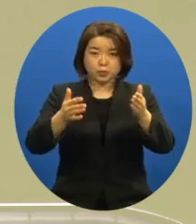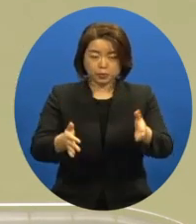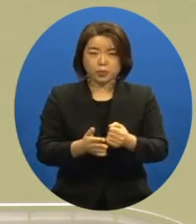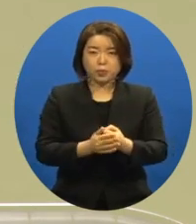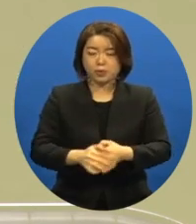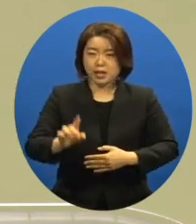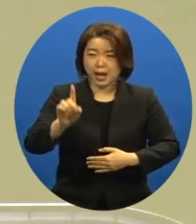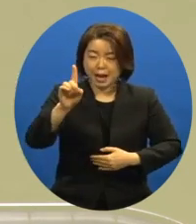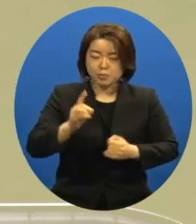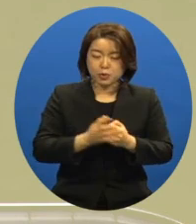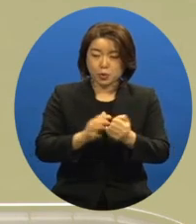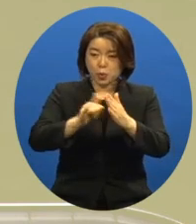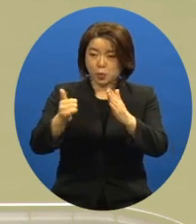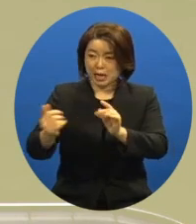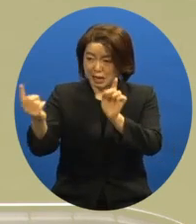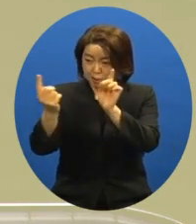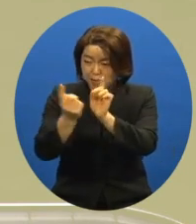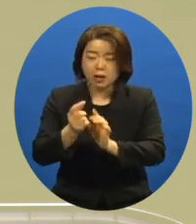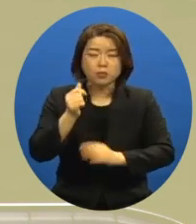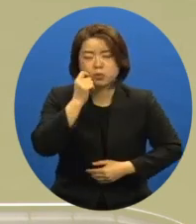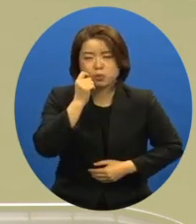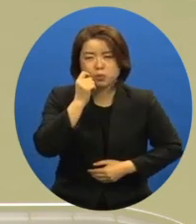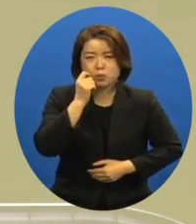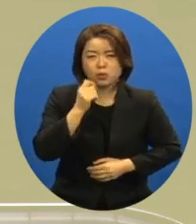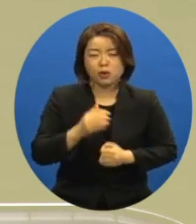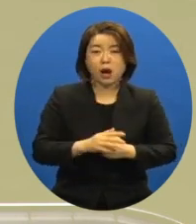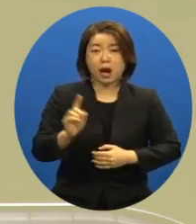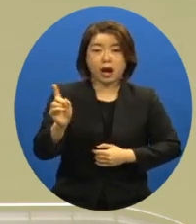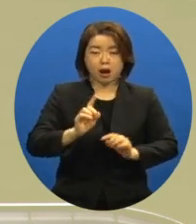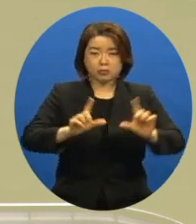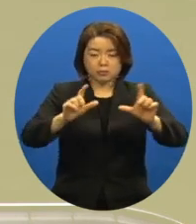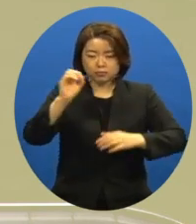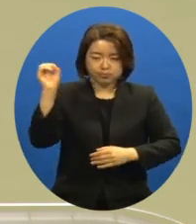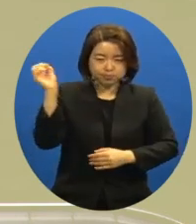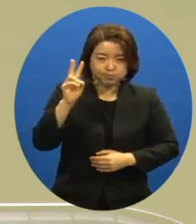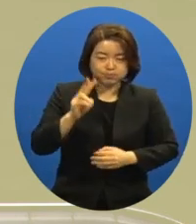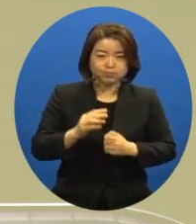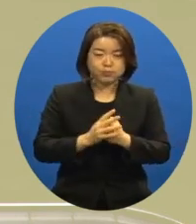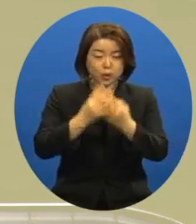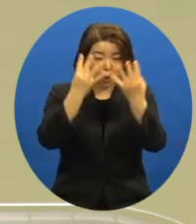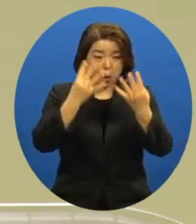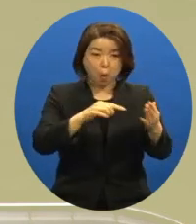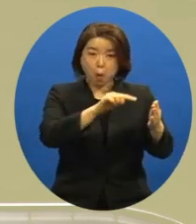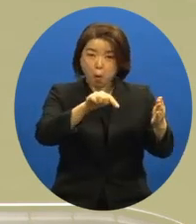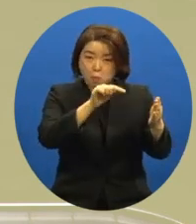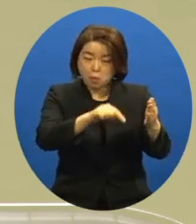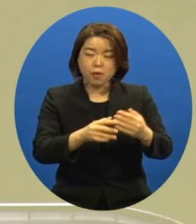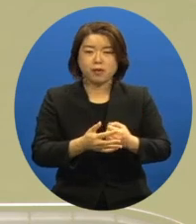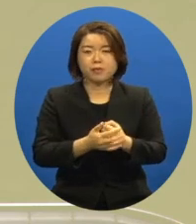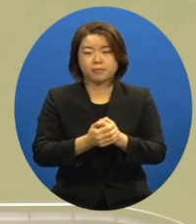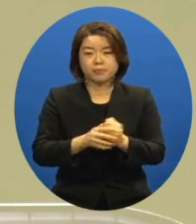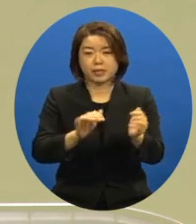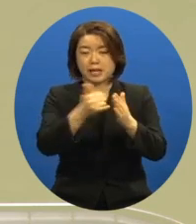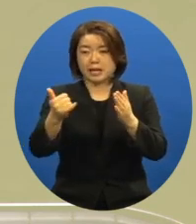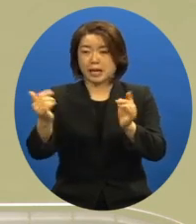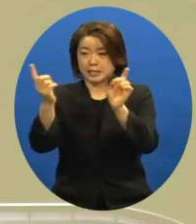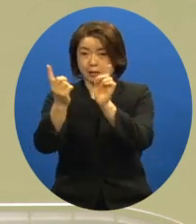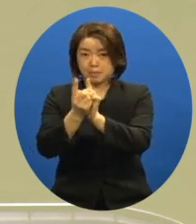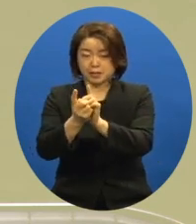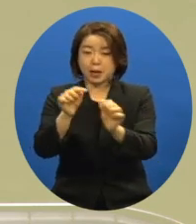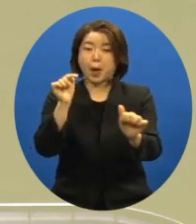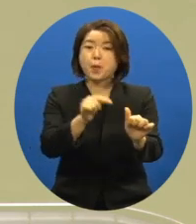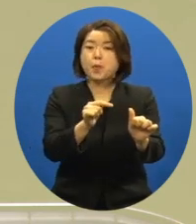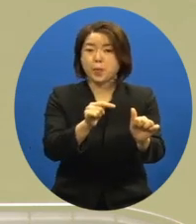한 번도 가족들 면회를 못하고 어느 날 갑자기 교도소에서 가족 면회를 시켜줄